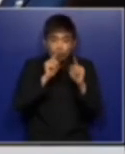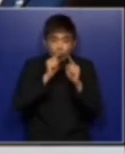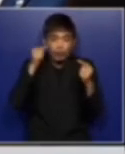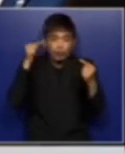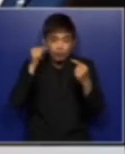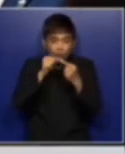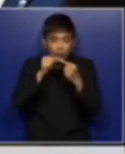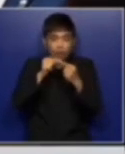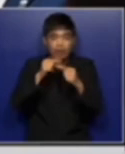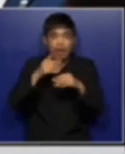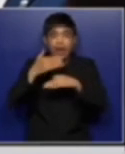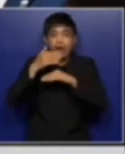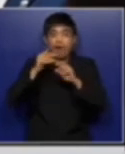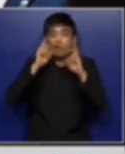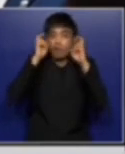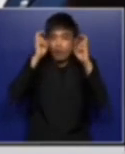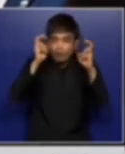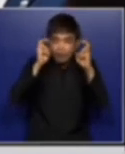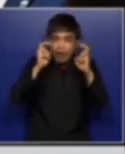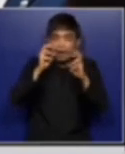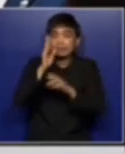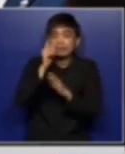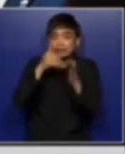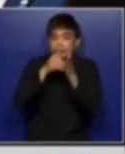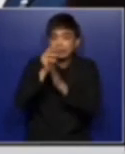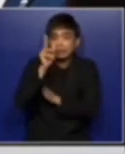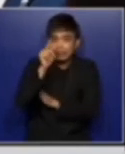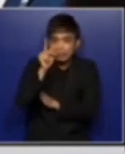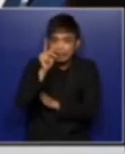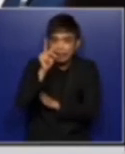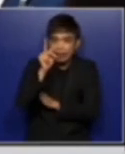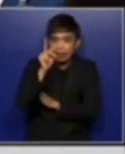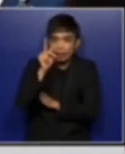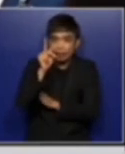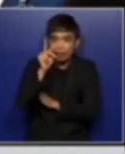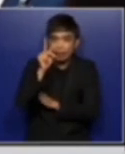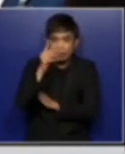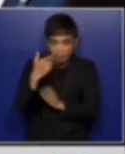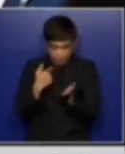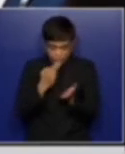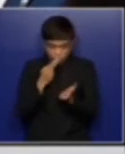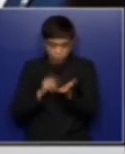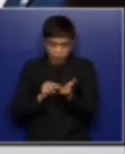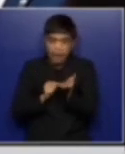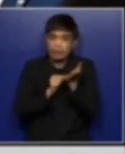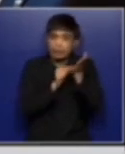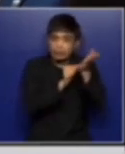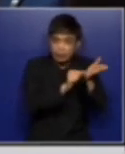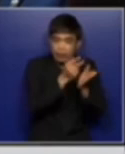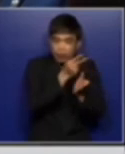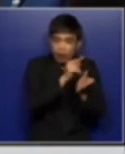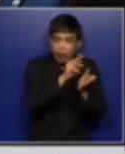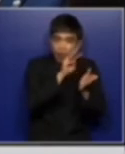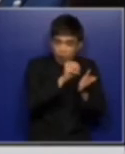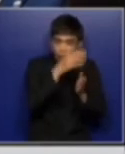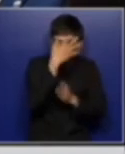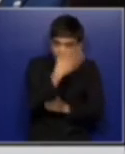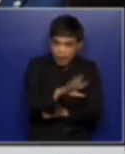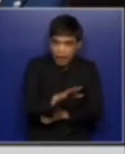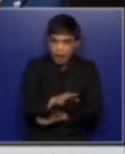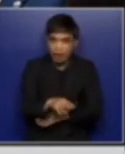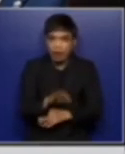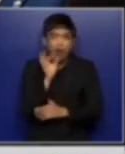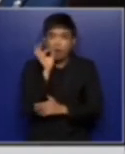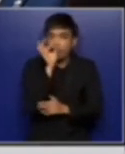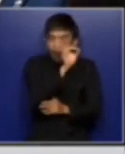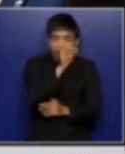สีเขียวนะครับเข้าไปต่อนะครับผมเนี่ยส่งหนังสือถึงครม.ทั้งครม.แล้วครับผมร้องปปช.ท่